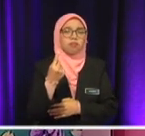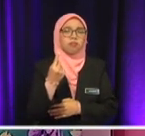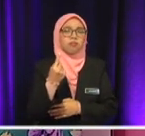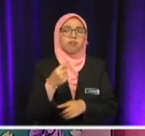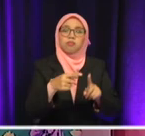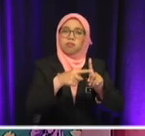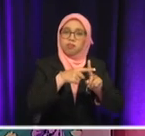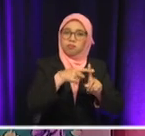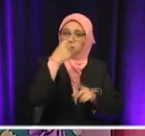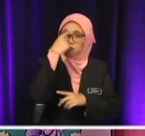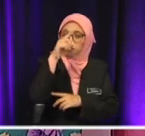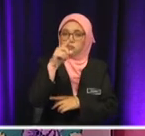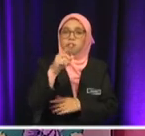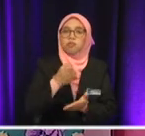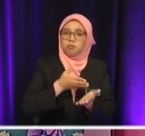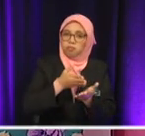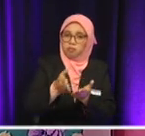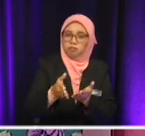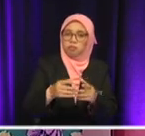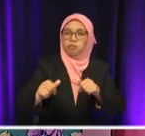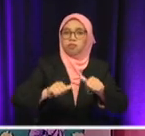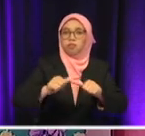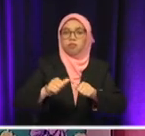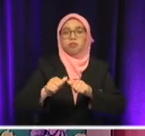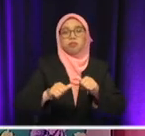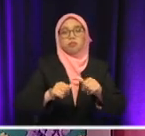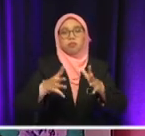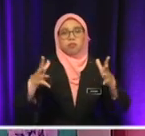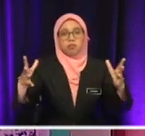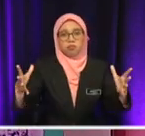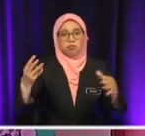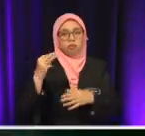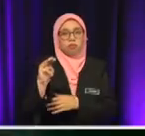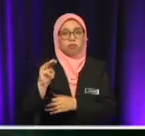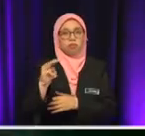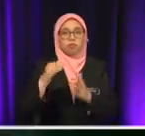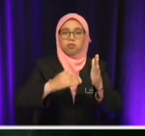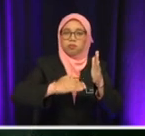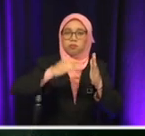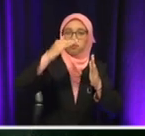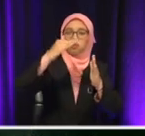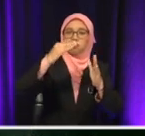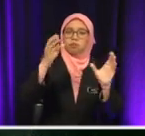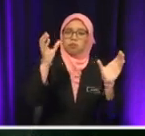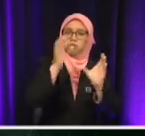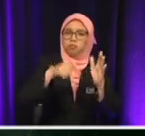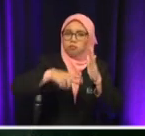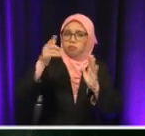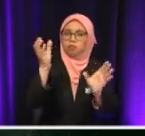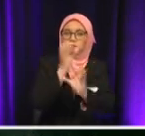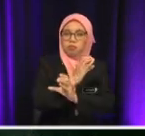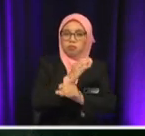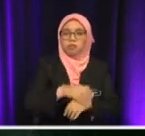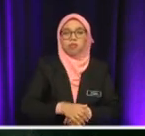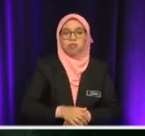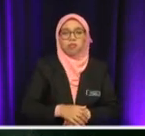meneruskan aktiviti perkembangan mereka ke peringkat yang lebih mencabar. Cikgu, saya berminat sebenarnya dengan maklumat yang